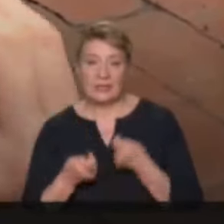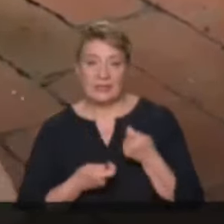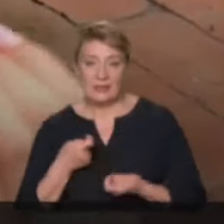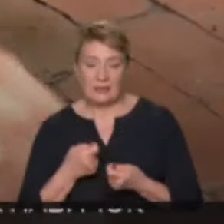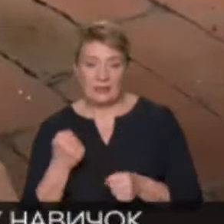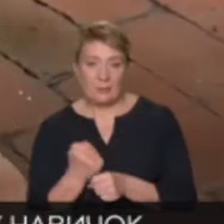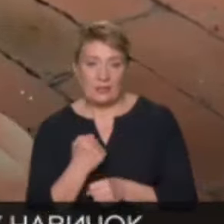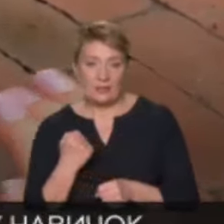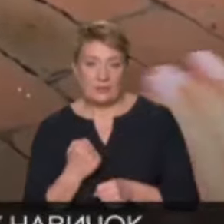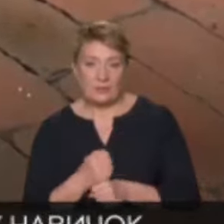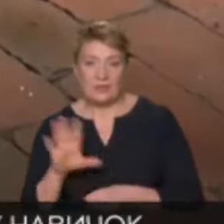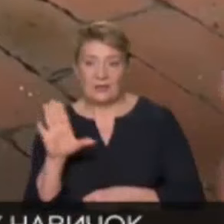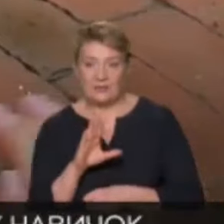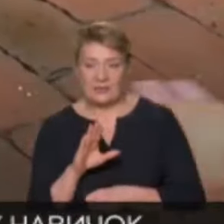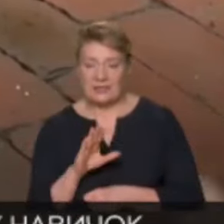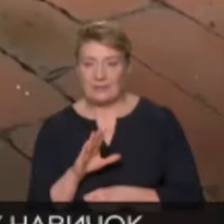пропрацьовані всі малесенькі